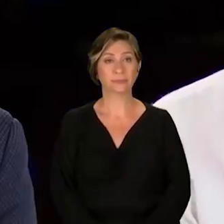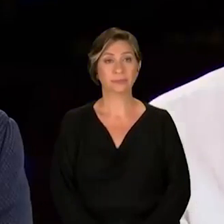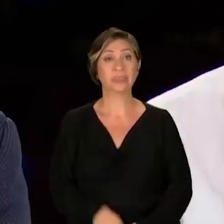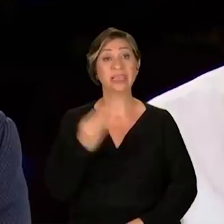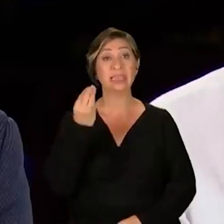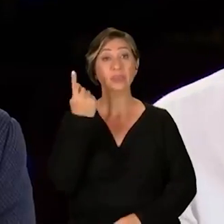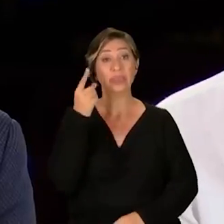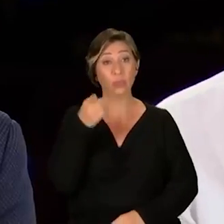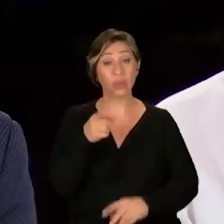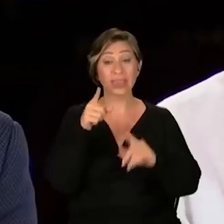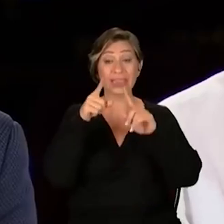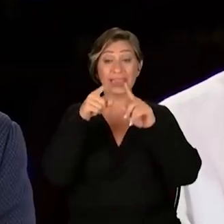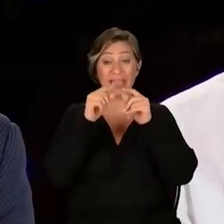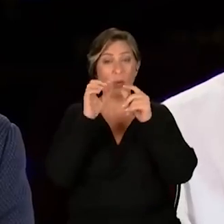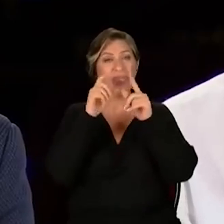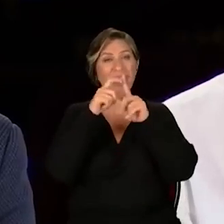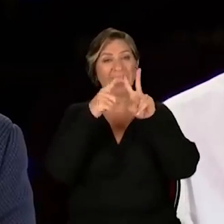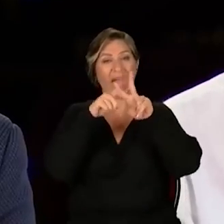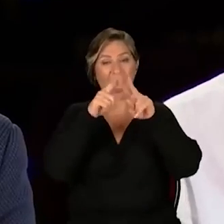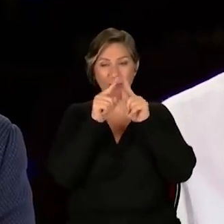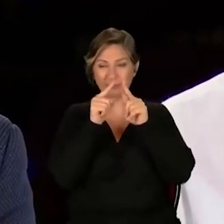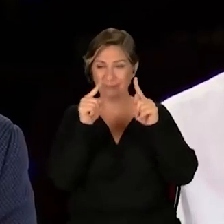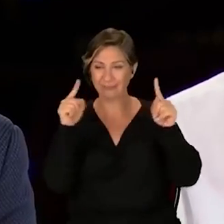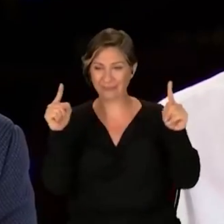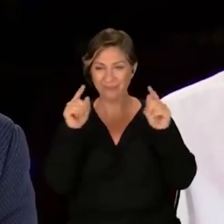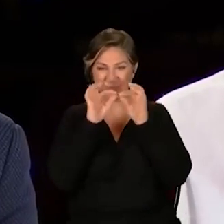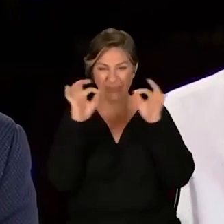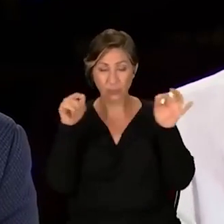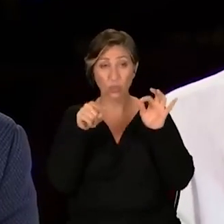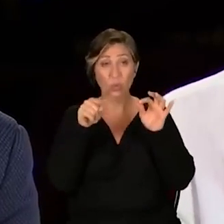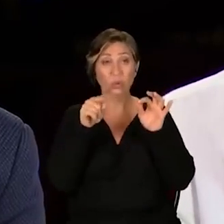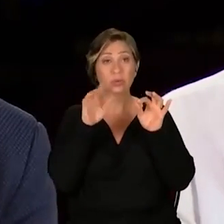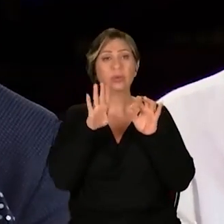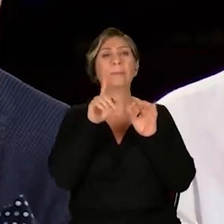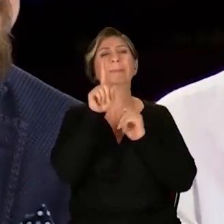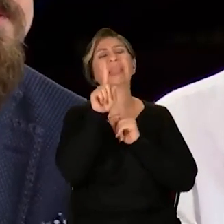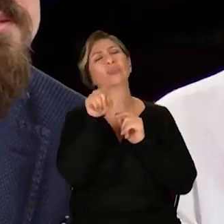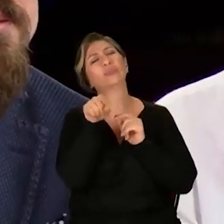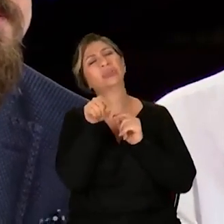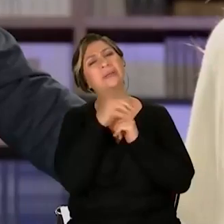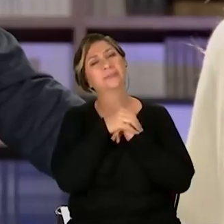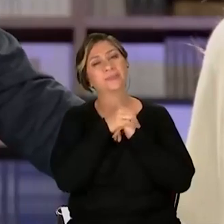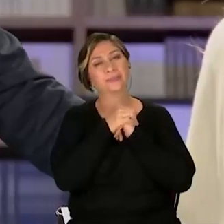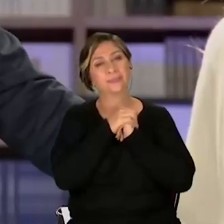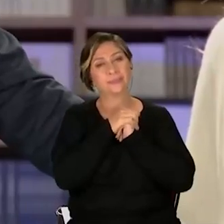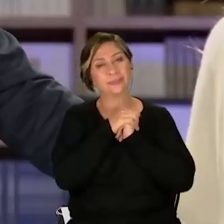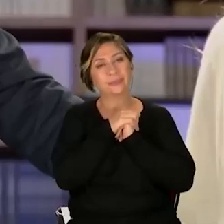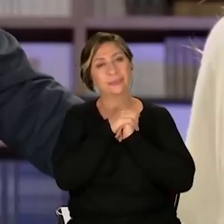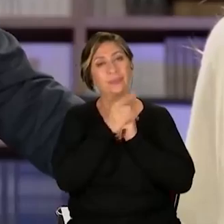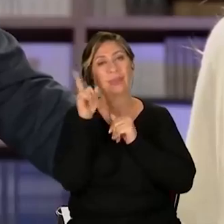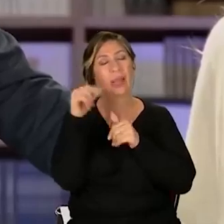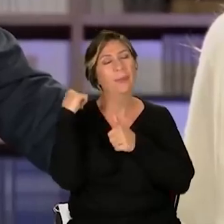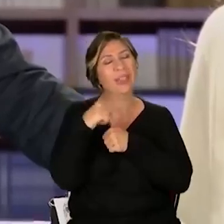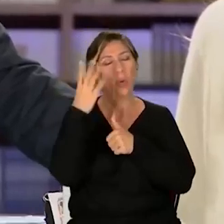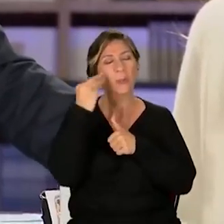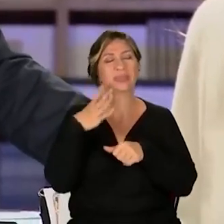İyi bir şey bu. Çünkü telomeraz aktivitesi durdurulmak üzerinden böyle bir araştırma var. Bir dakika, burada bunu bir daha öğrenebilir